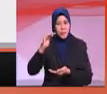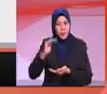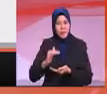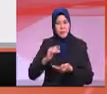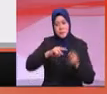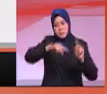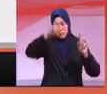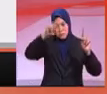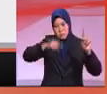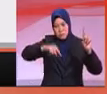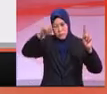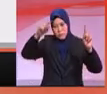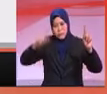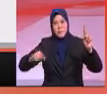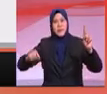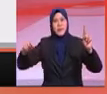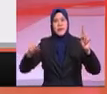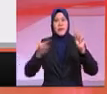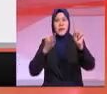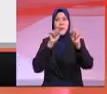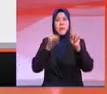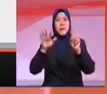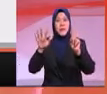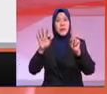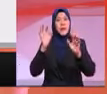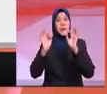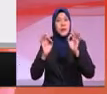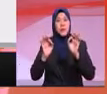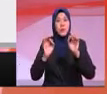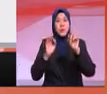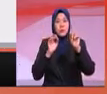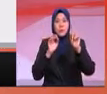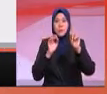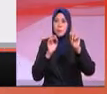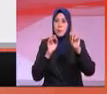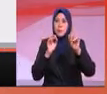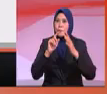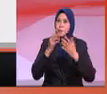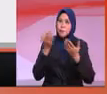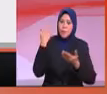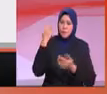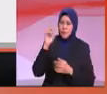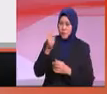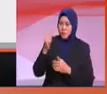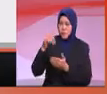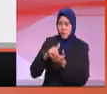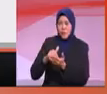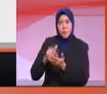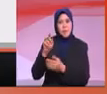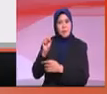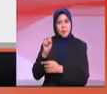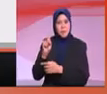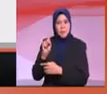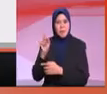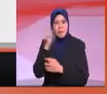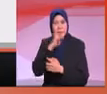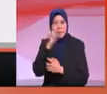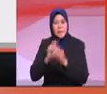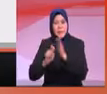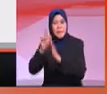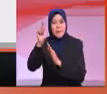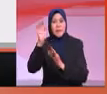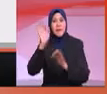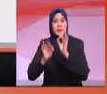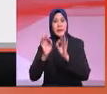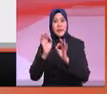lonjakan kes daripada 1.5, kalau 2.2 lagi tinggi lagi kes. Jadi mungkin dalam 10,000 kes dan sebagainya. Jadi kalau